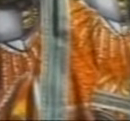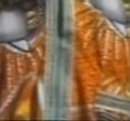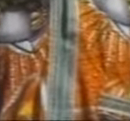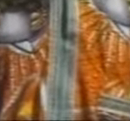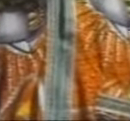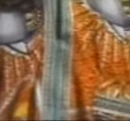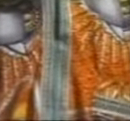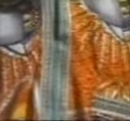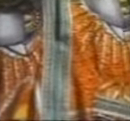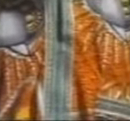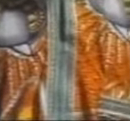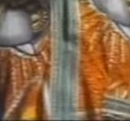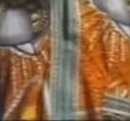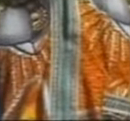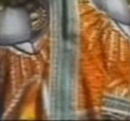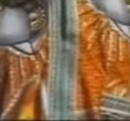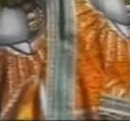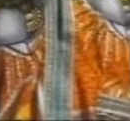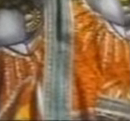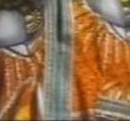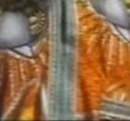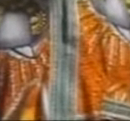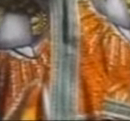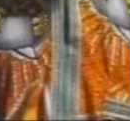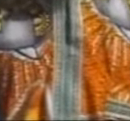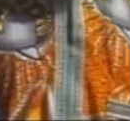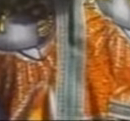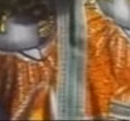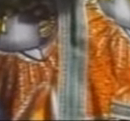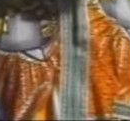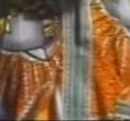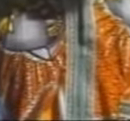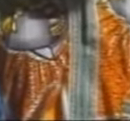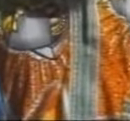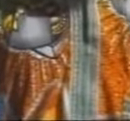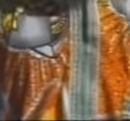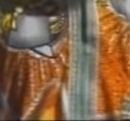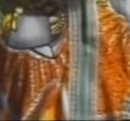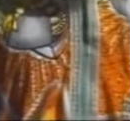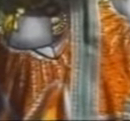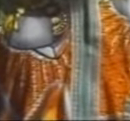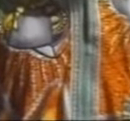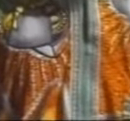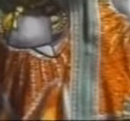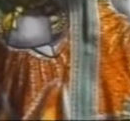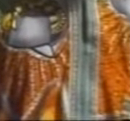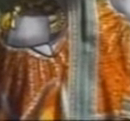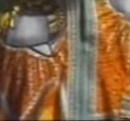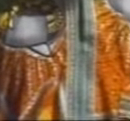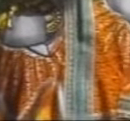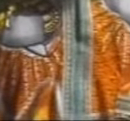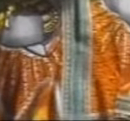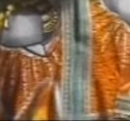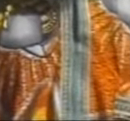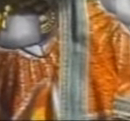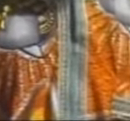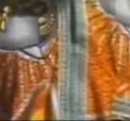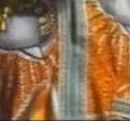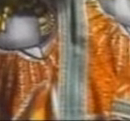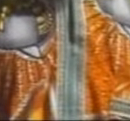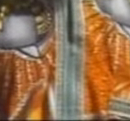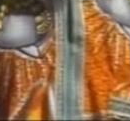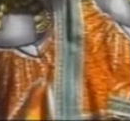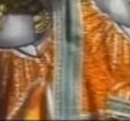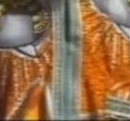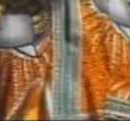ficeler des projets porteurs de développement le maire a réussi un premier mandat sans divergence nous lui demandons des points sur ses